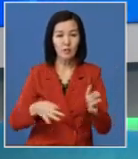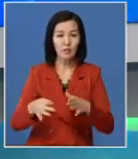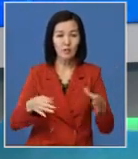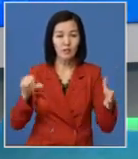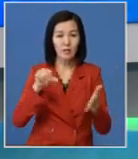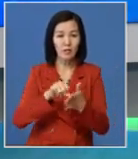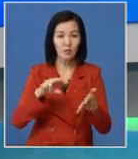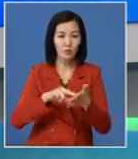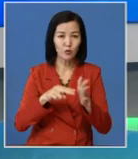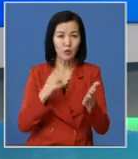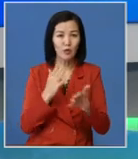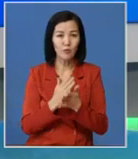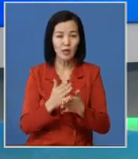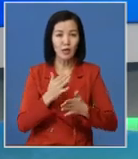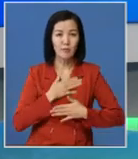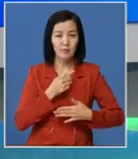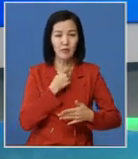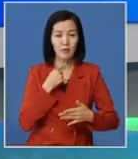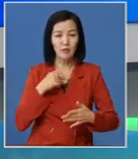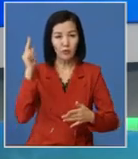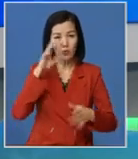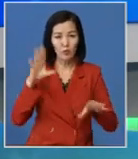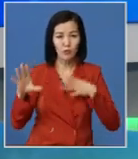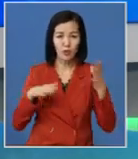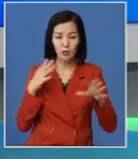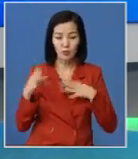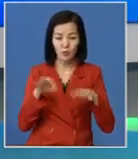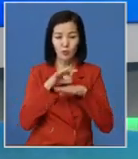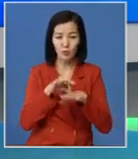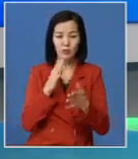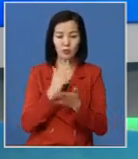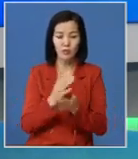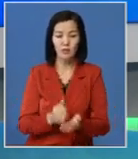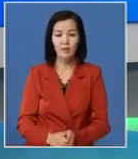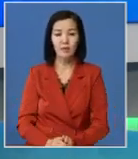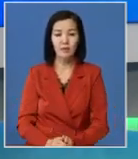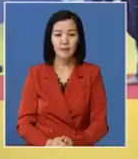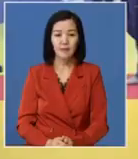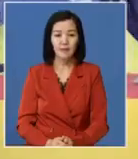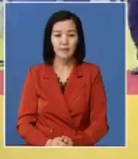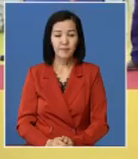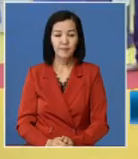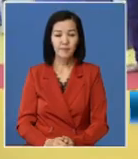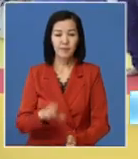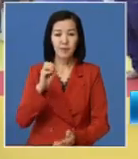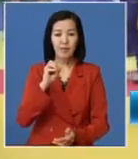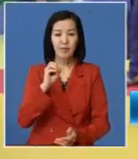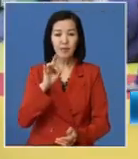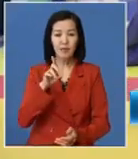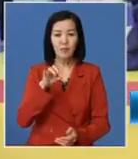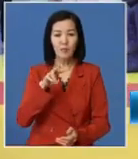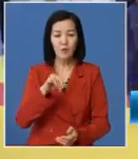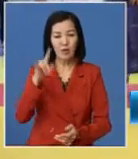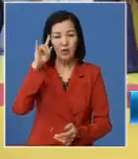да қатысуды жоспарлап отыр. Жерлестеріміз қазір Талдықорғанда оқу-жаттығу жиынын өткізіп жатыр. Ербол Алдухан Қазақстан